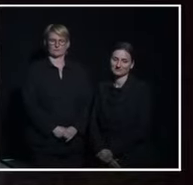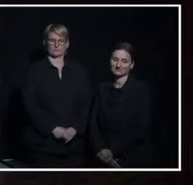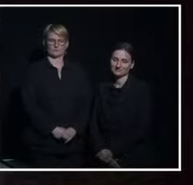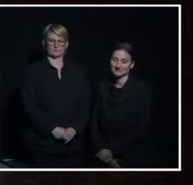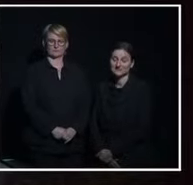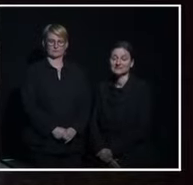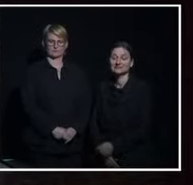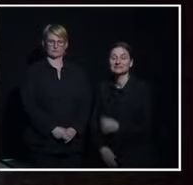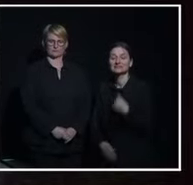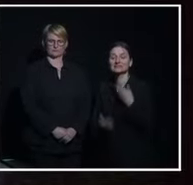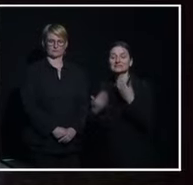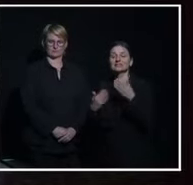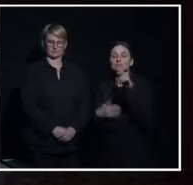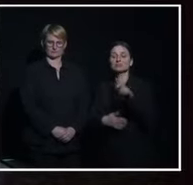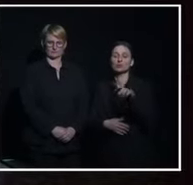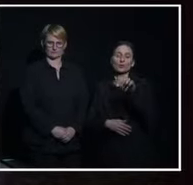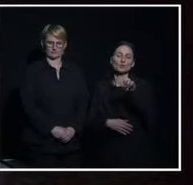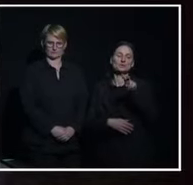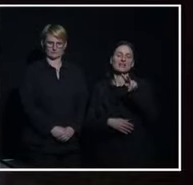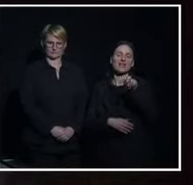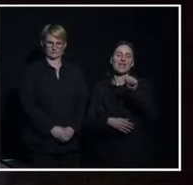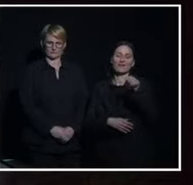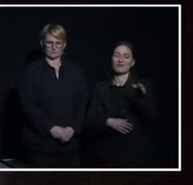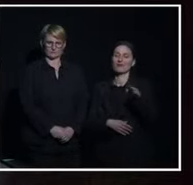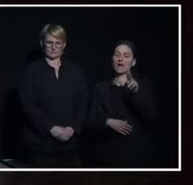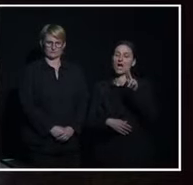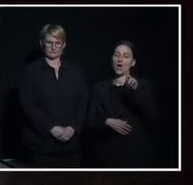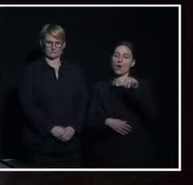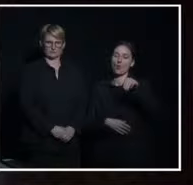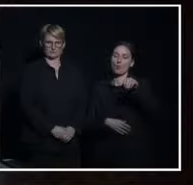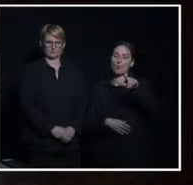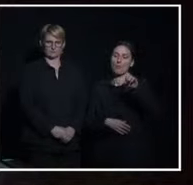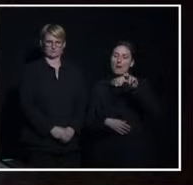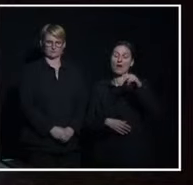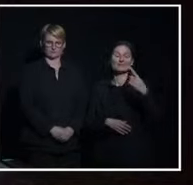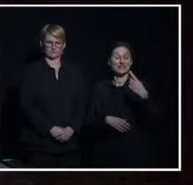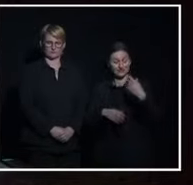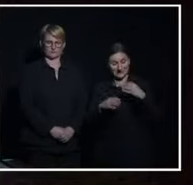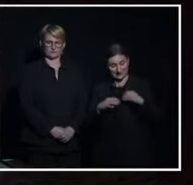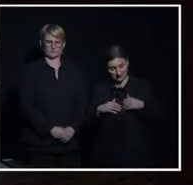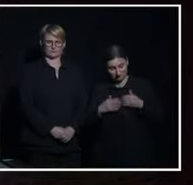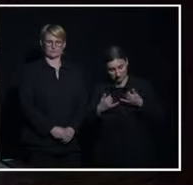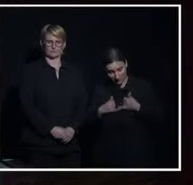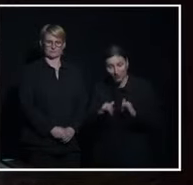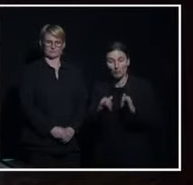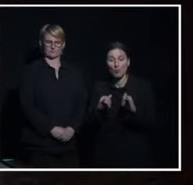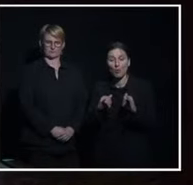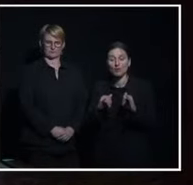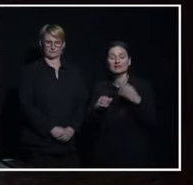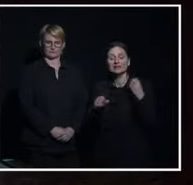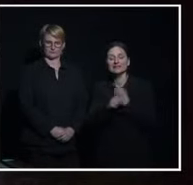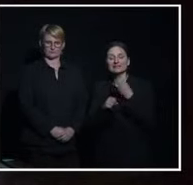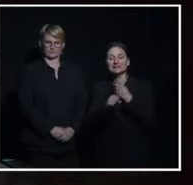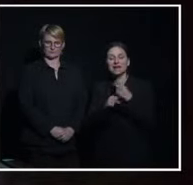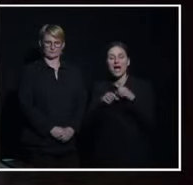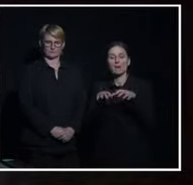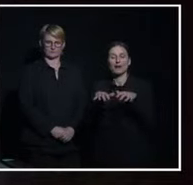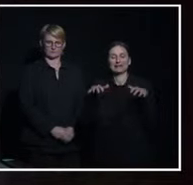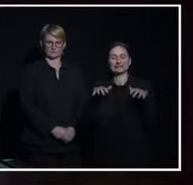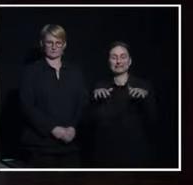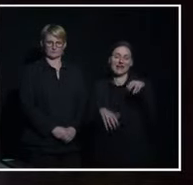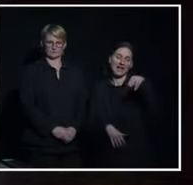Ich begrüße Eva Umlauf. Sie wurde geboren in einem Arbeitslager, und zwar in Nawaki. Das ist quasi die